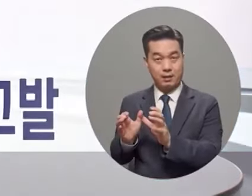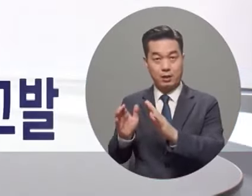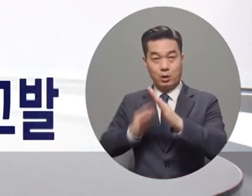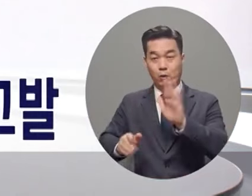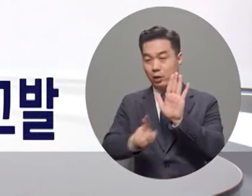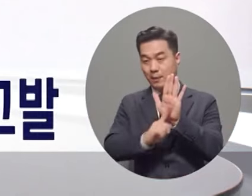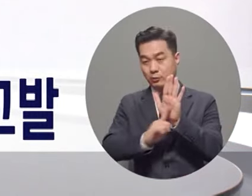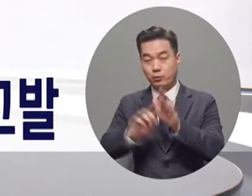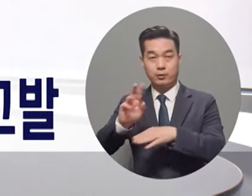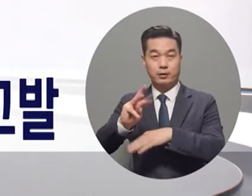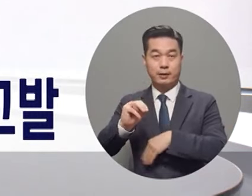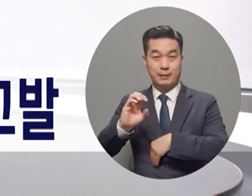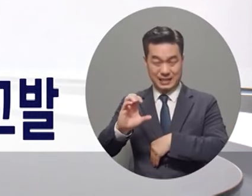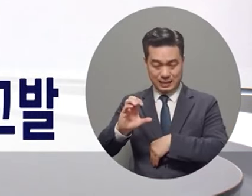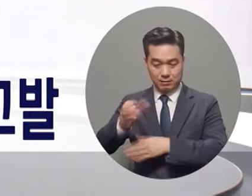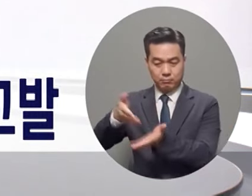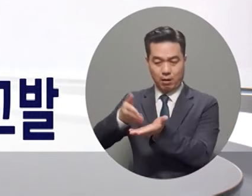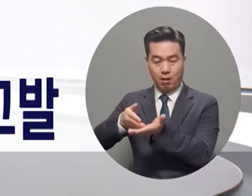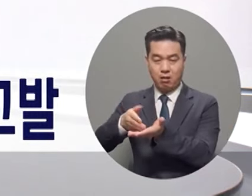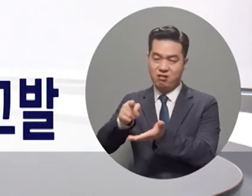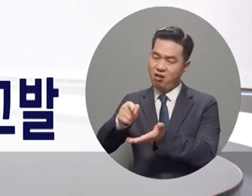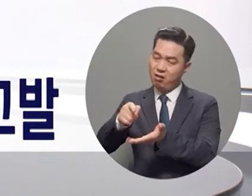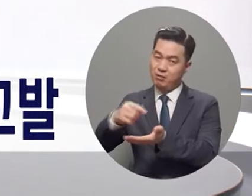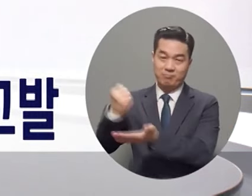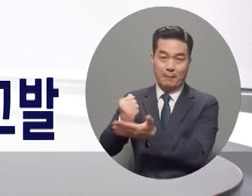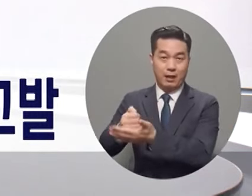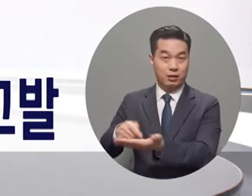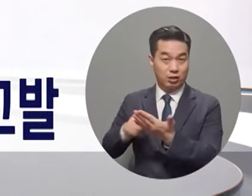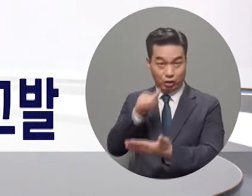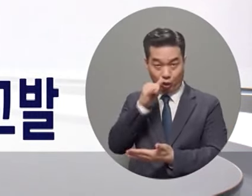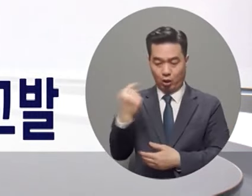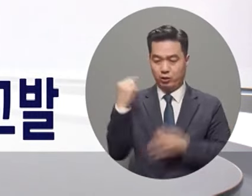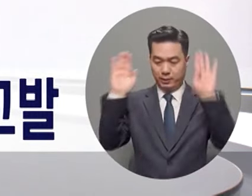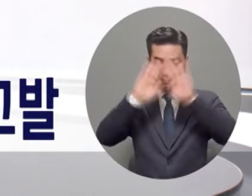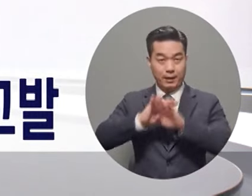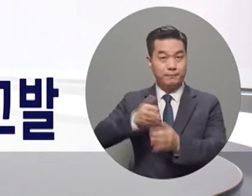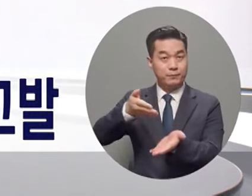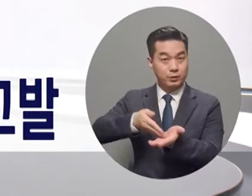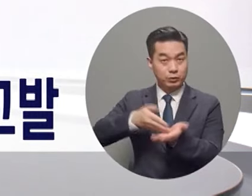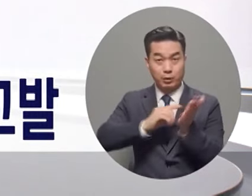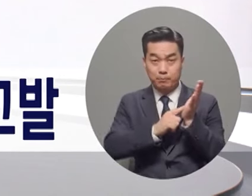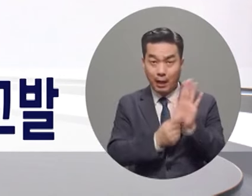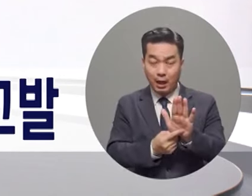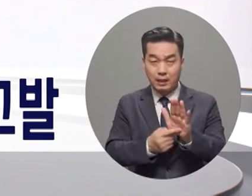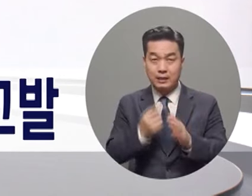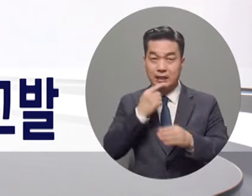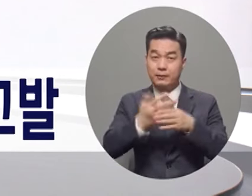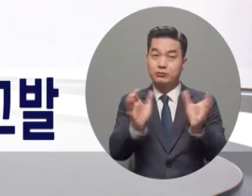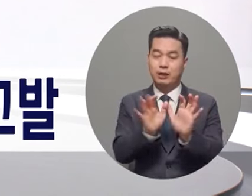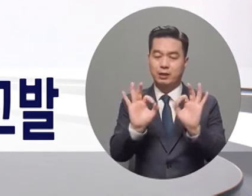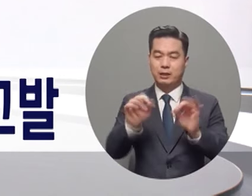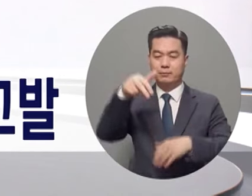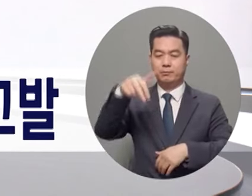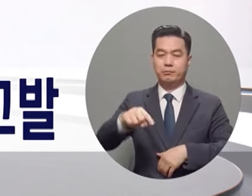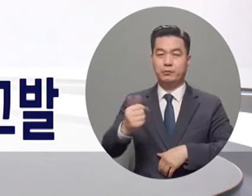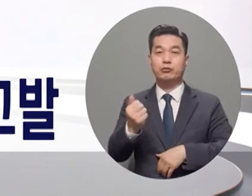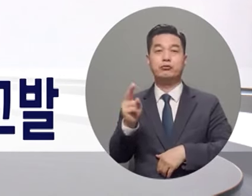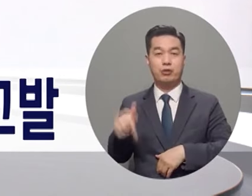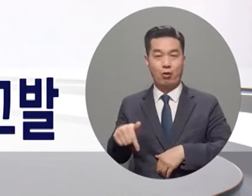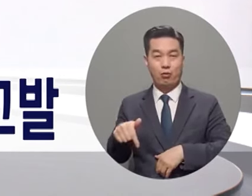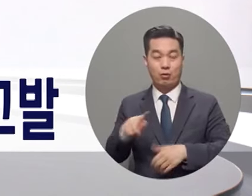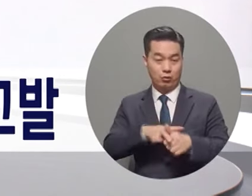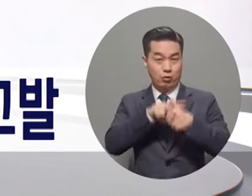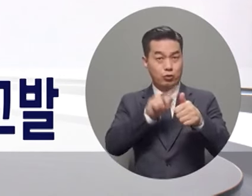MBC 보도를 문제삼고 나섰습니다 어젯밤 뉴스데스크에서 방송한 더불어민주당 김준혁 후보의 막말